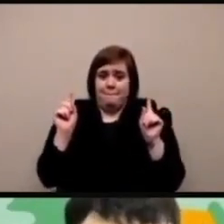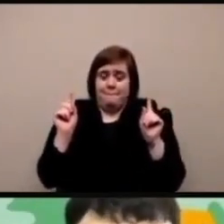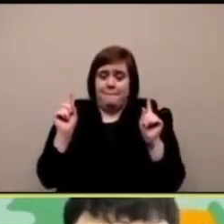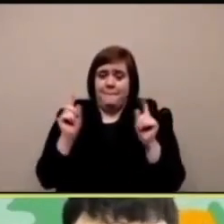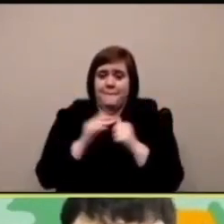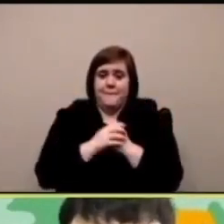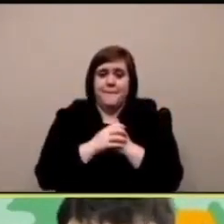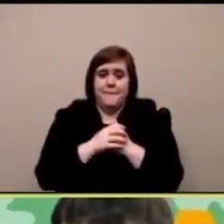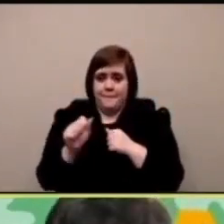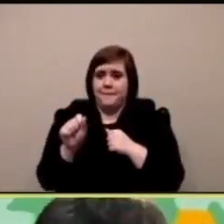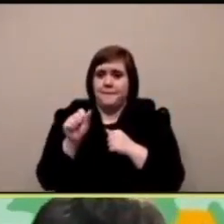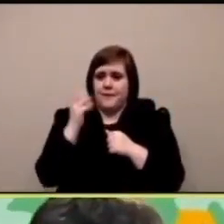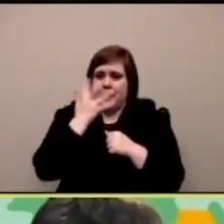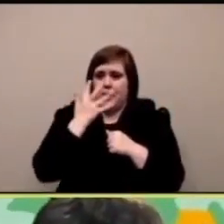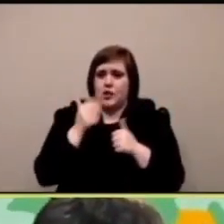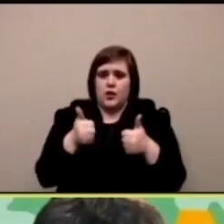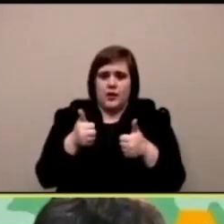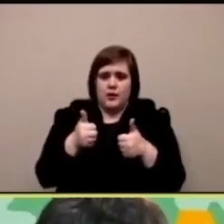ありがとう